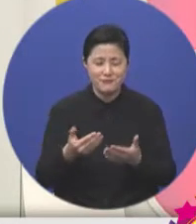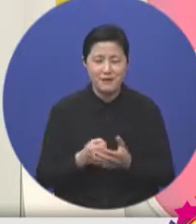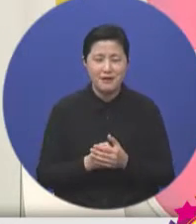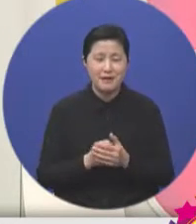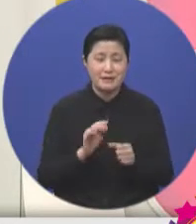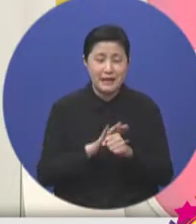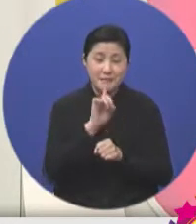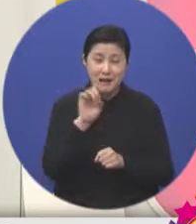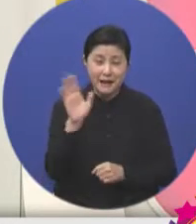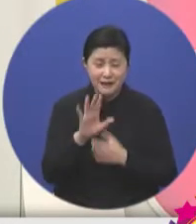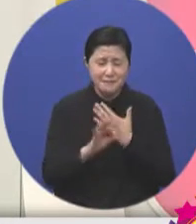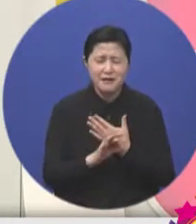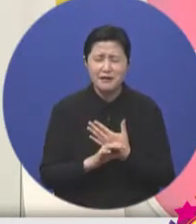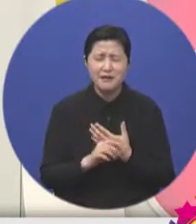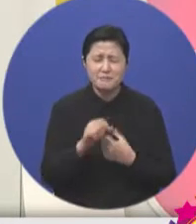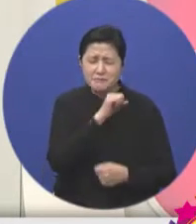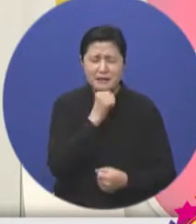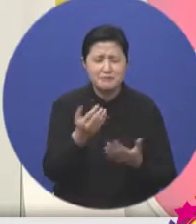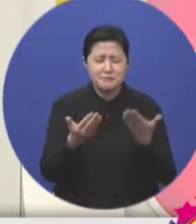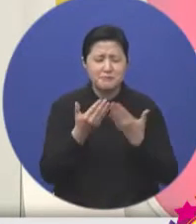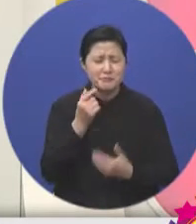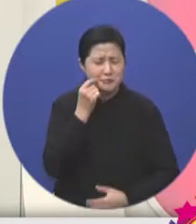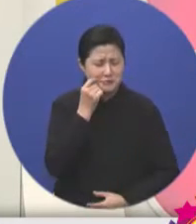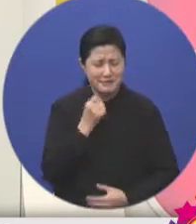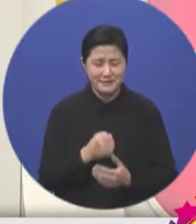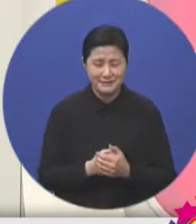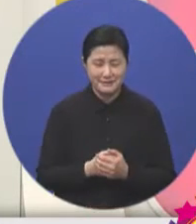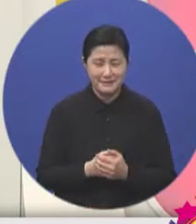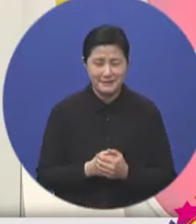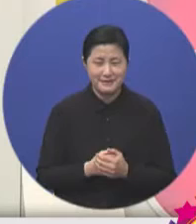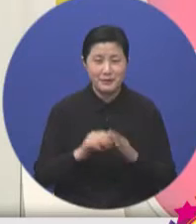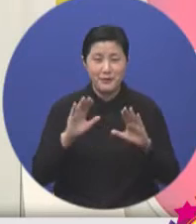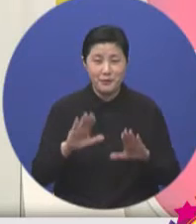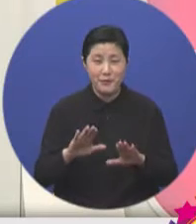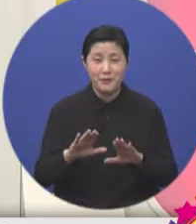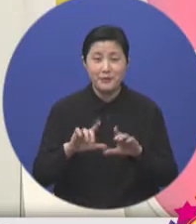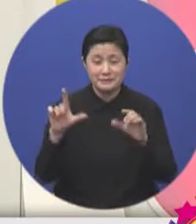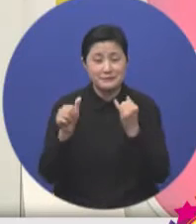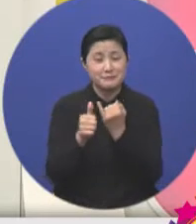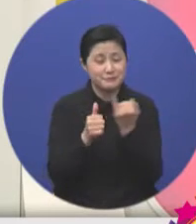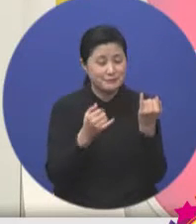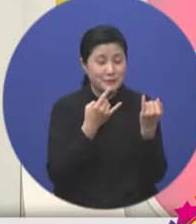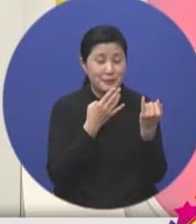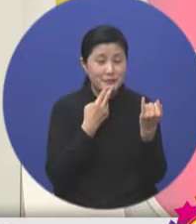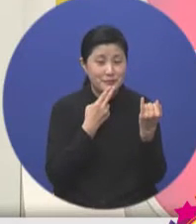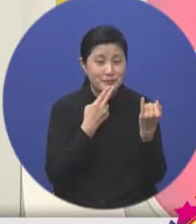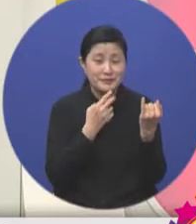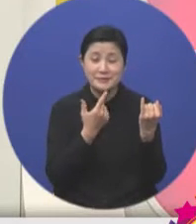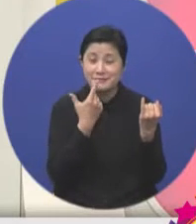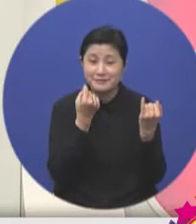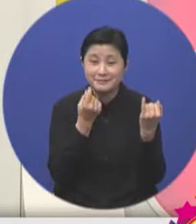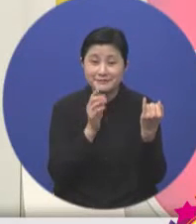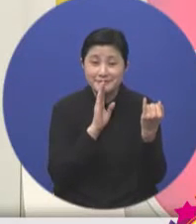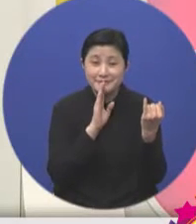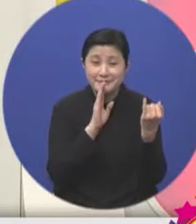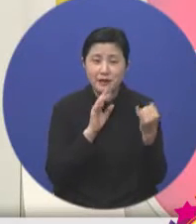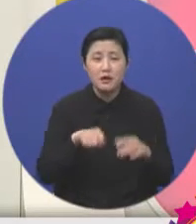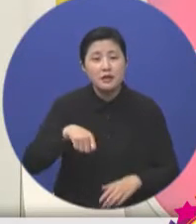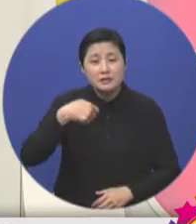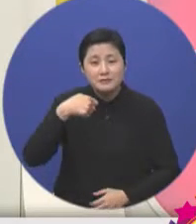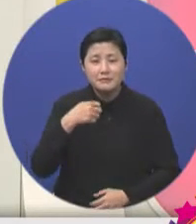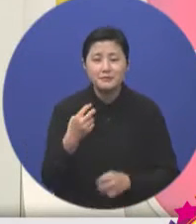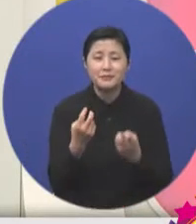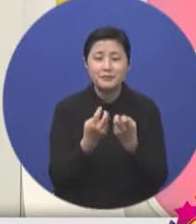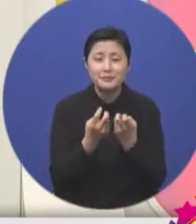하면 맛있는 것도 못 올라와요. 아이고. 오늘 사모님 안 계시는데, 예. 어머님 안 계시잖아요, 옆에. 예. 근데 오늘 식사는